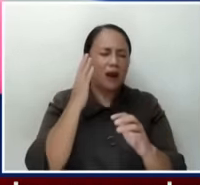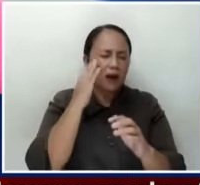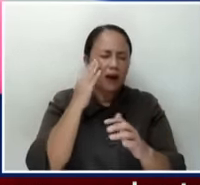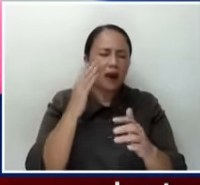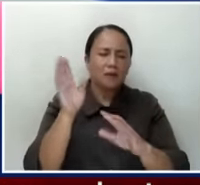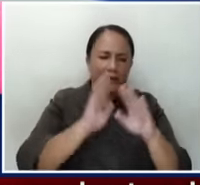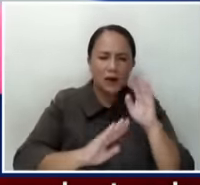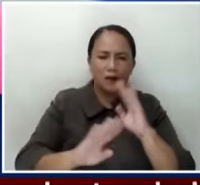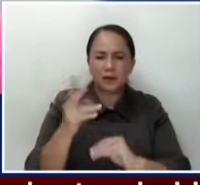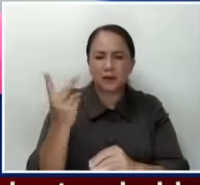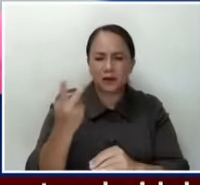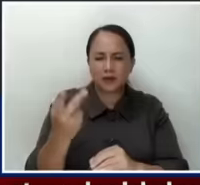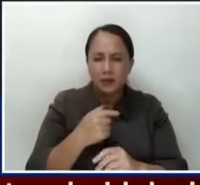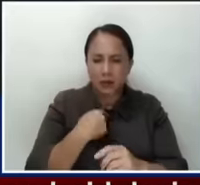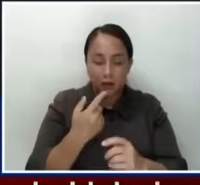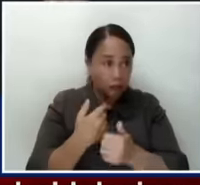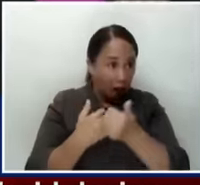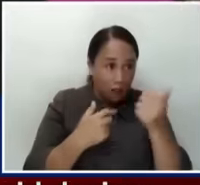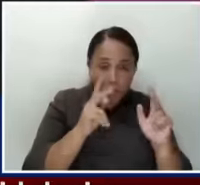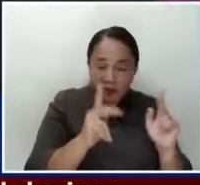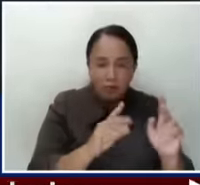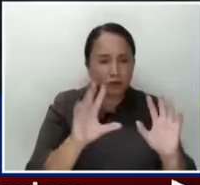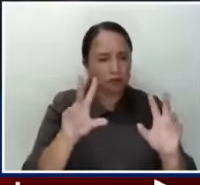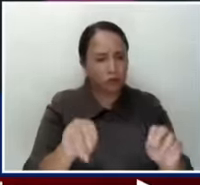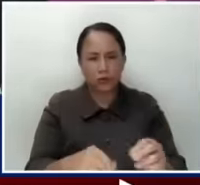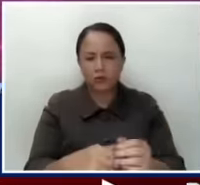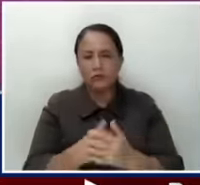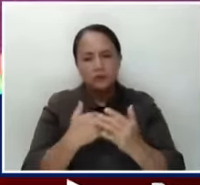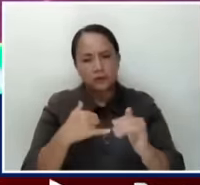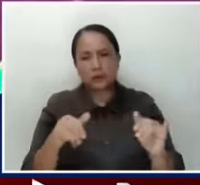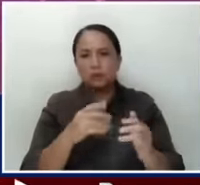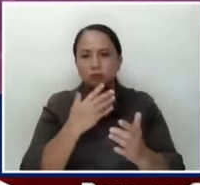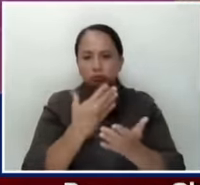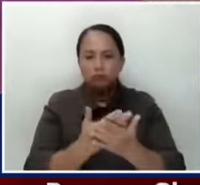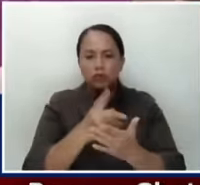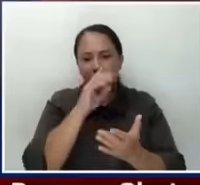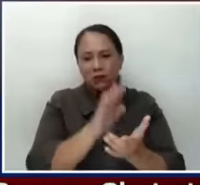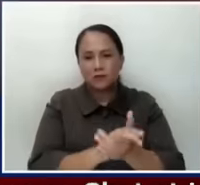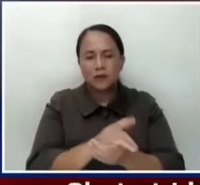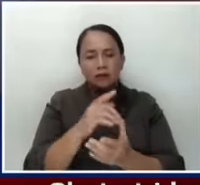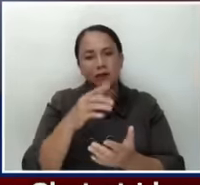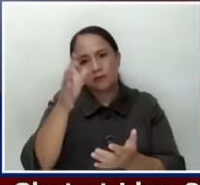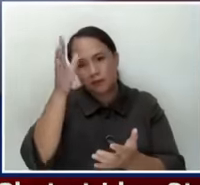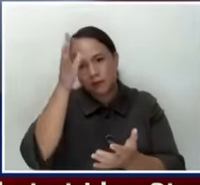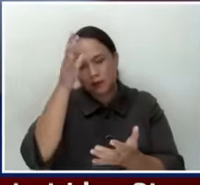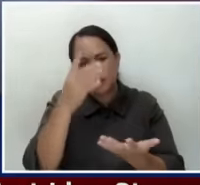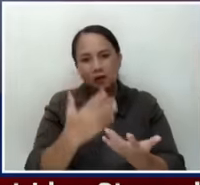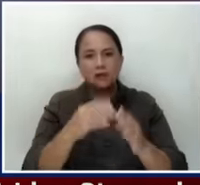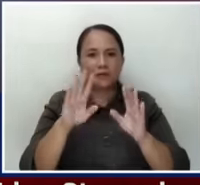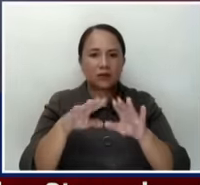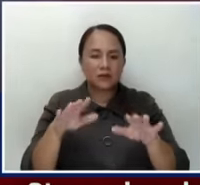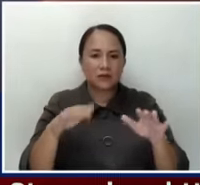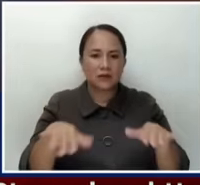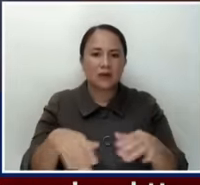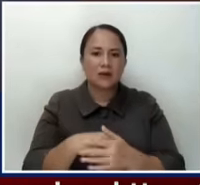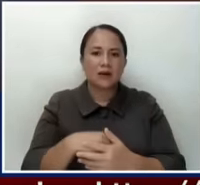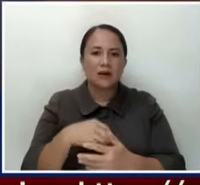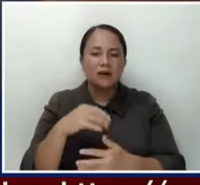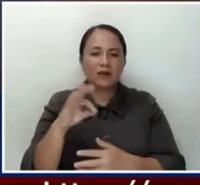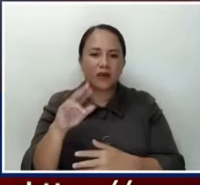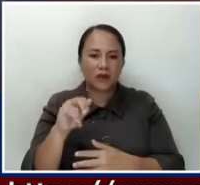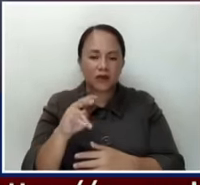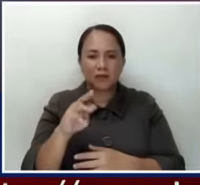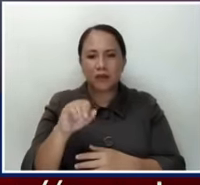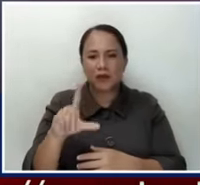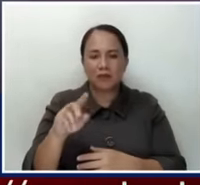never because of someone else. Tumatayo rin anyang mabuting asawa at ama si Kiko sa kanilang mga anak na sina Frankie, Miel,